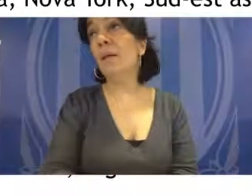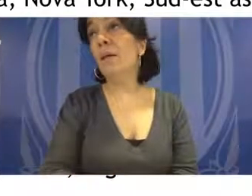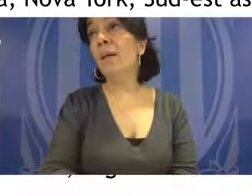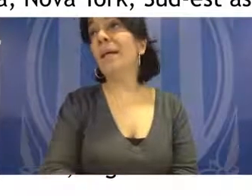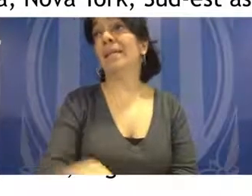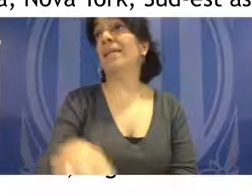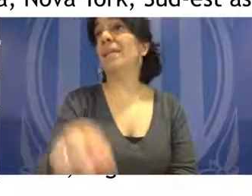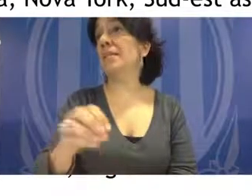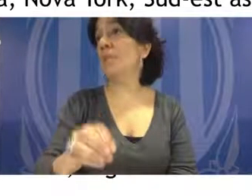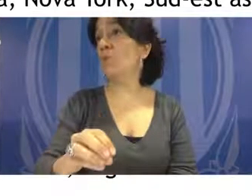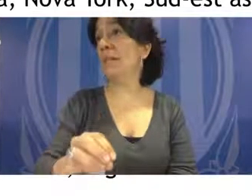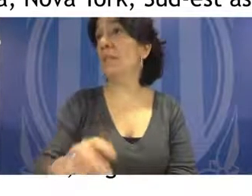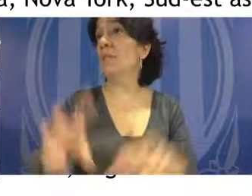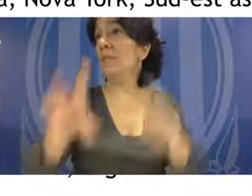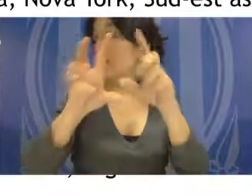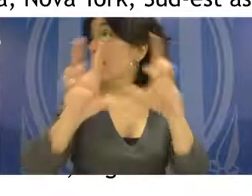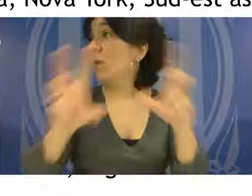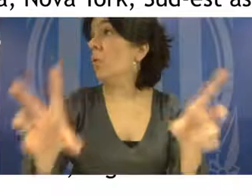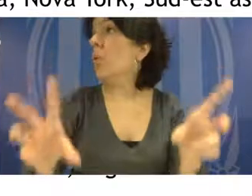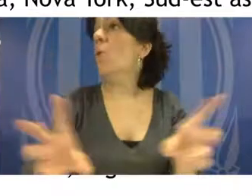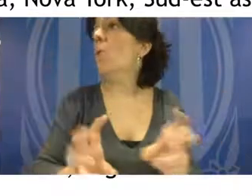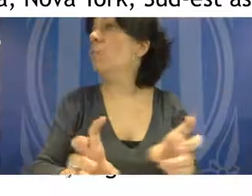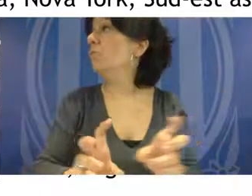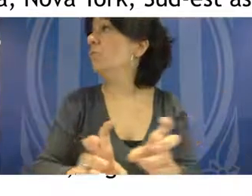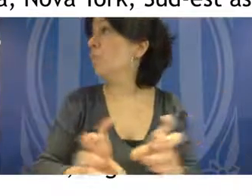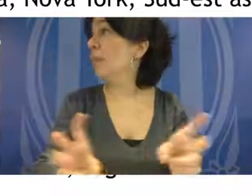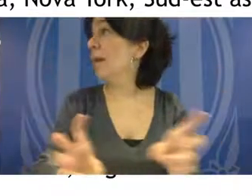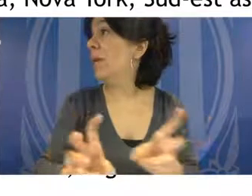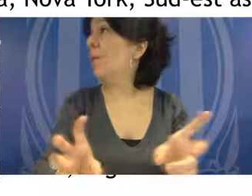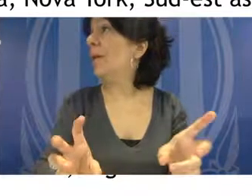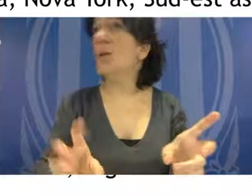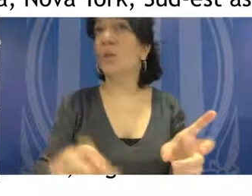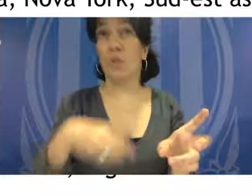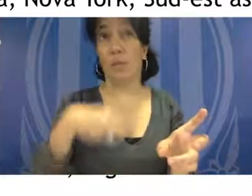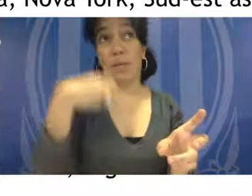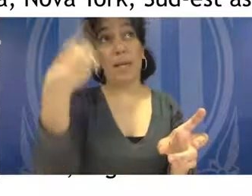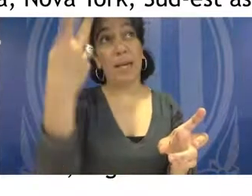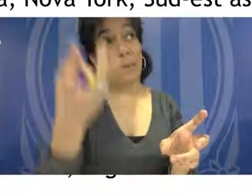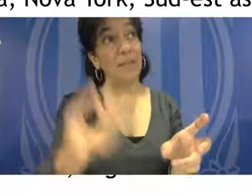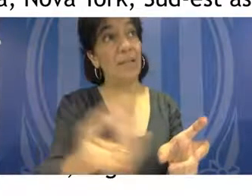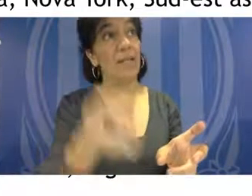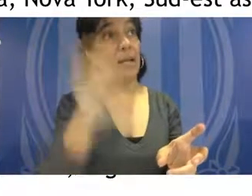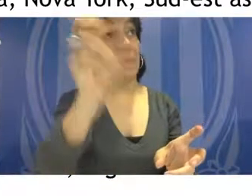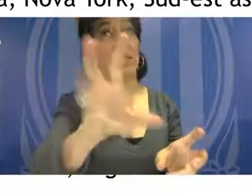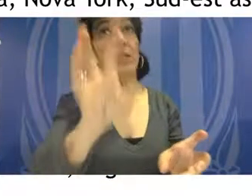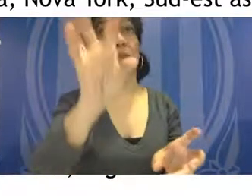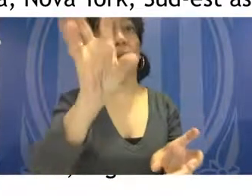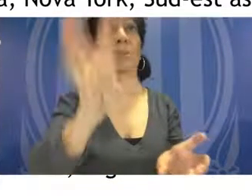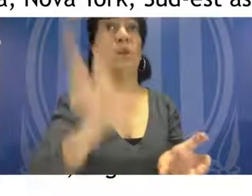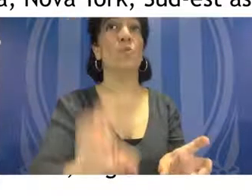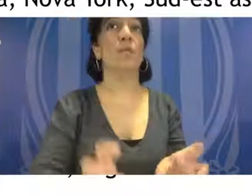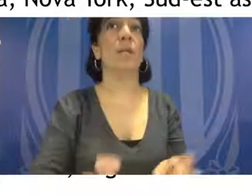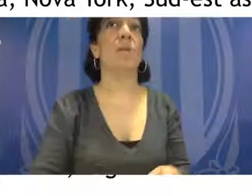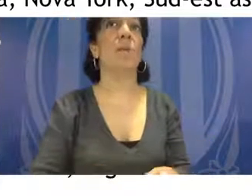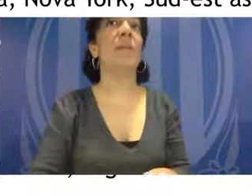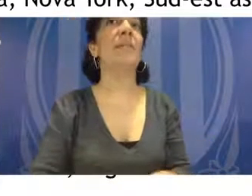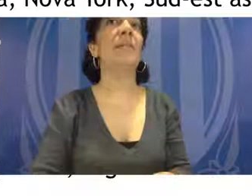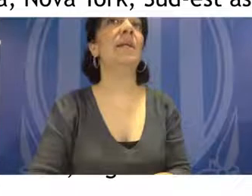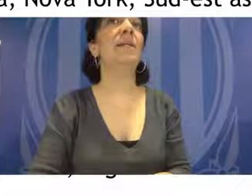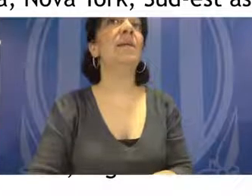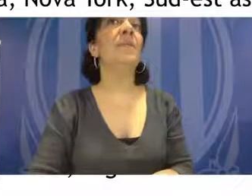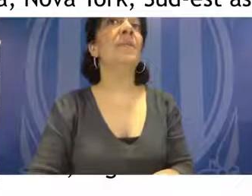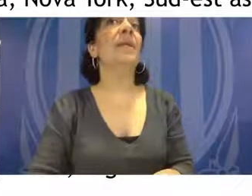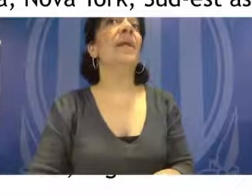directament, que s'adrecin a nosaltres mitjançant un formulari en Google Docs que ja cap al final de la presentació també us mostraré una